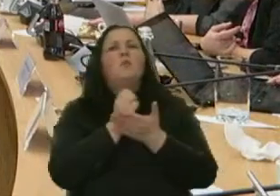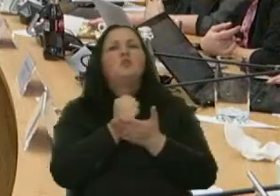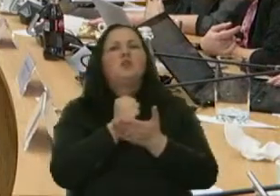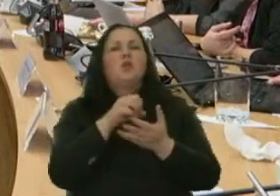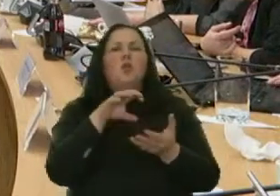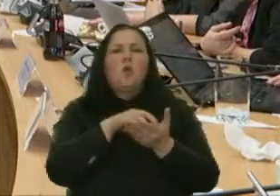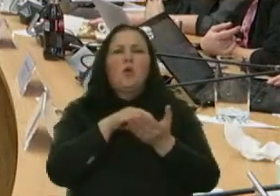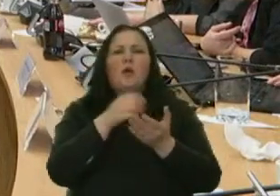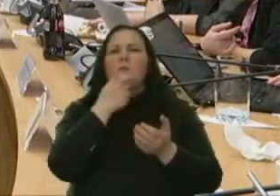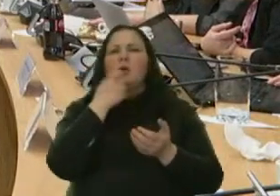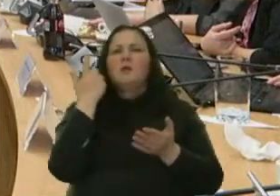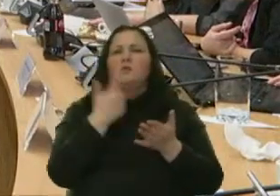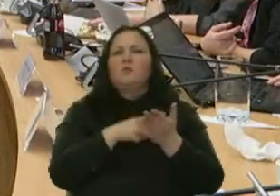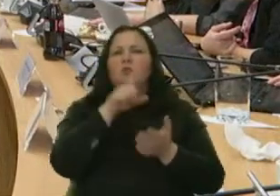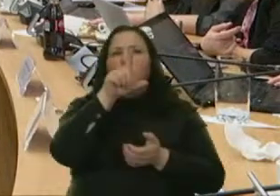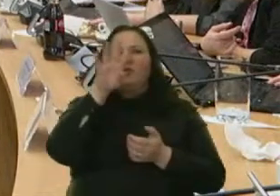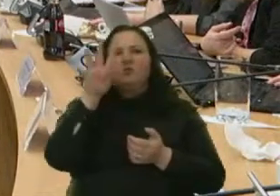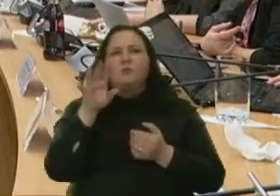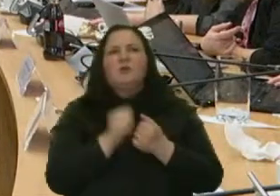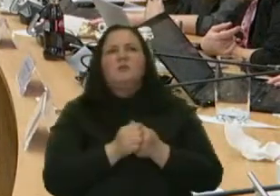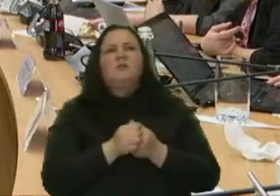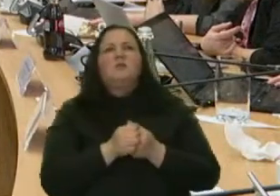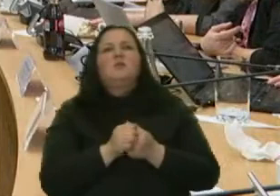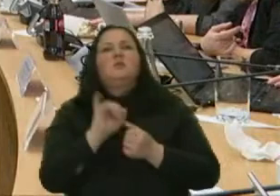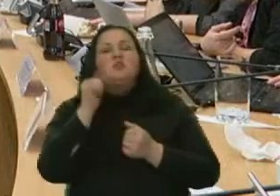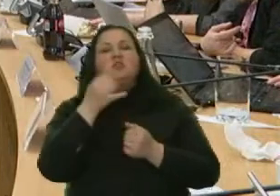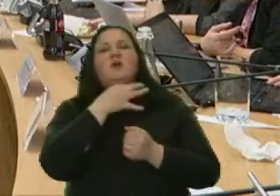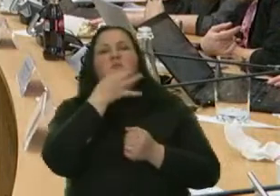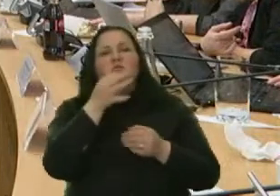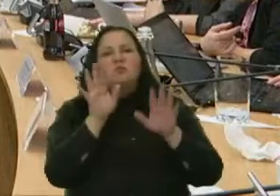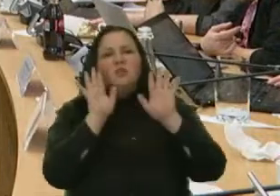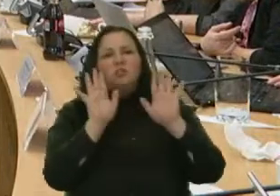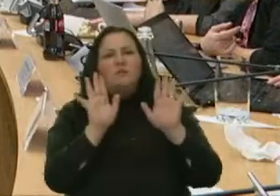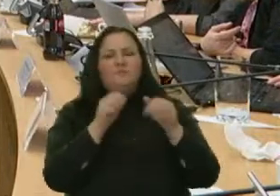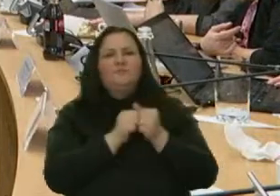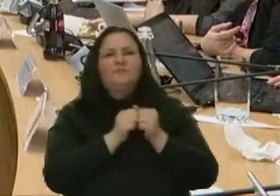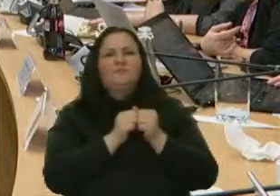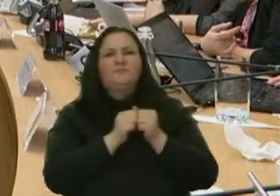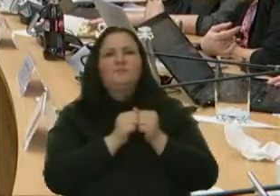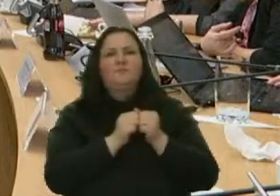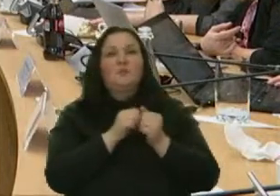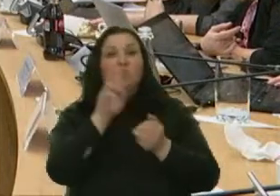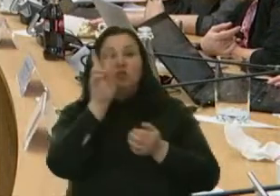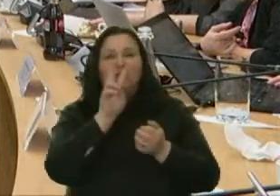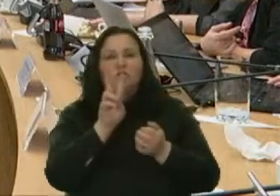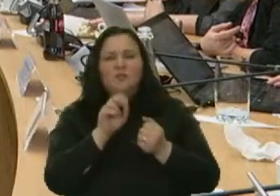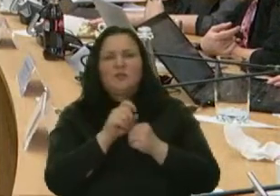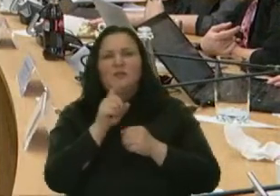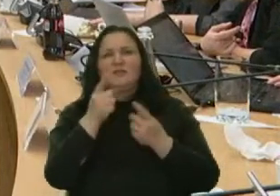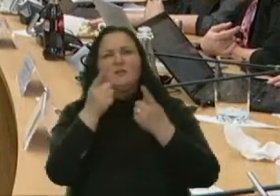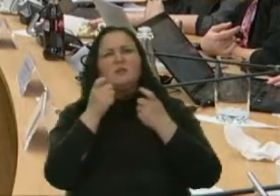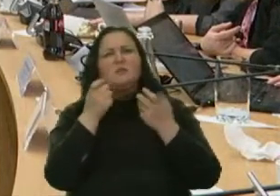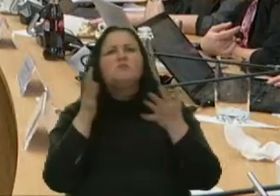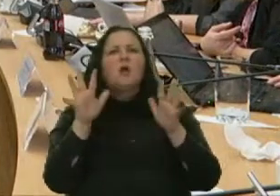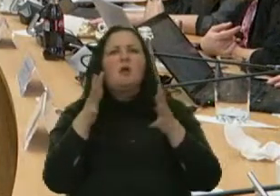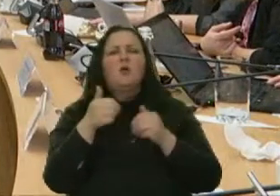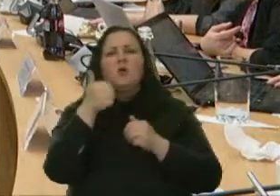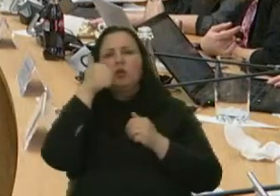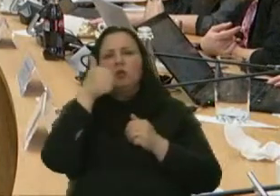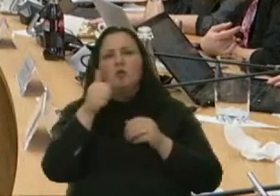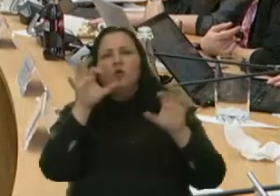local pe 2024 Și ați spus așa citez din aproximativ